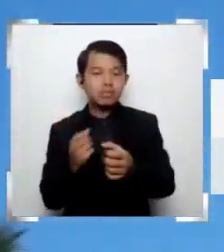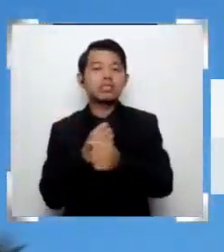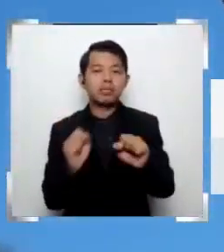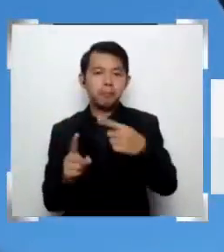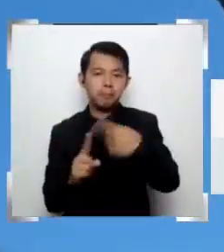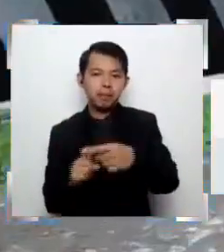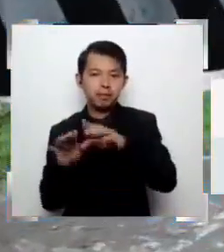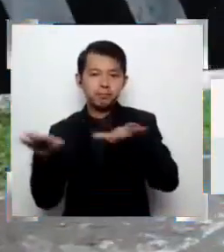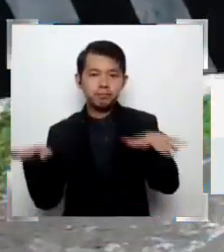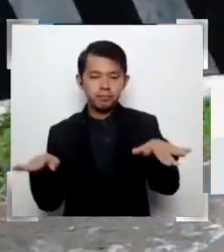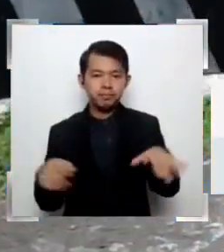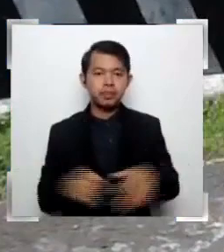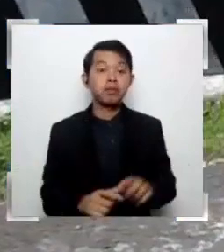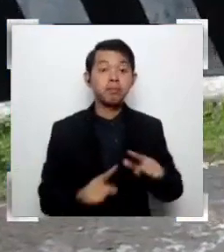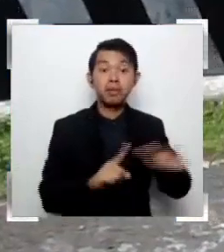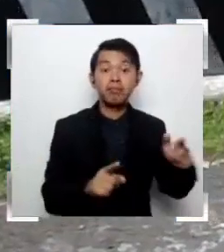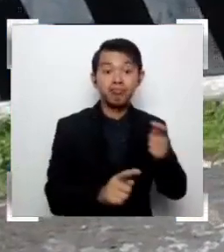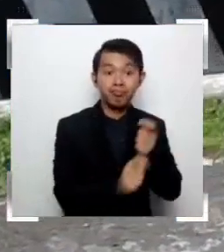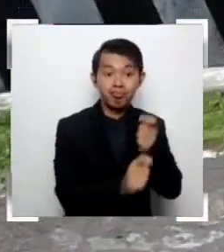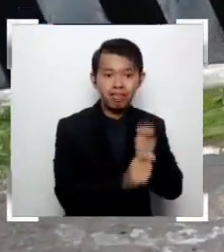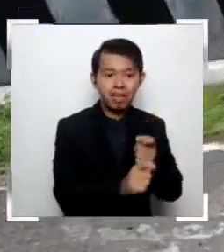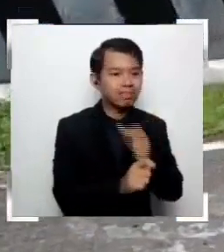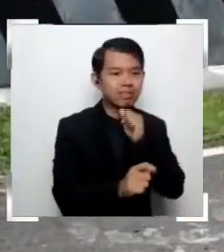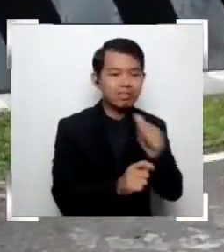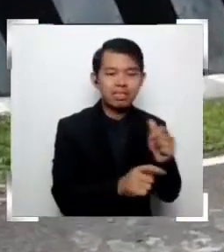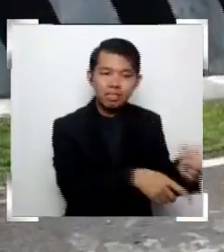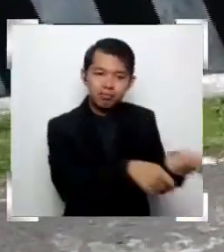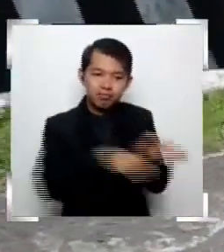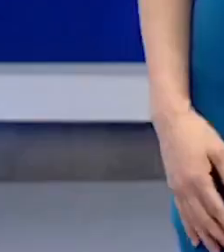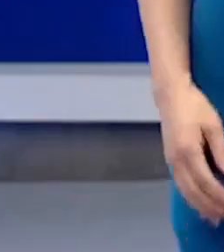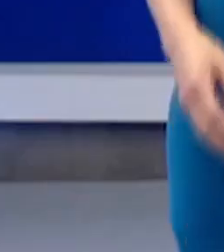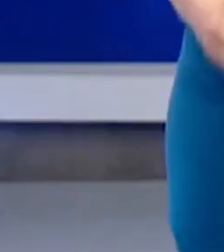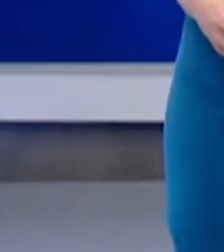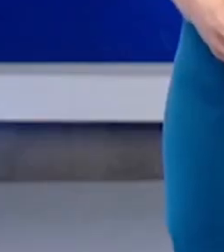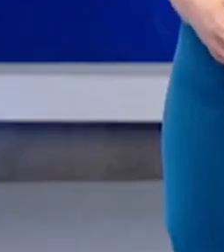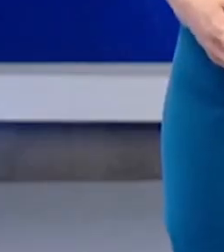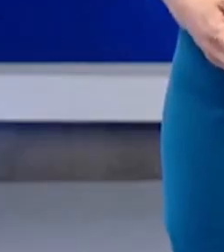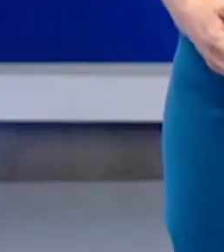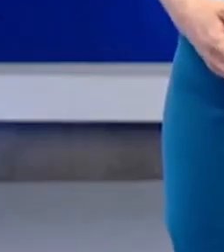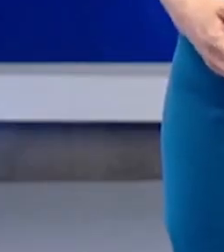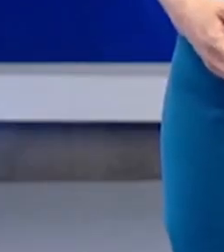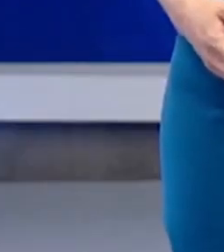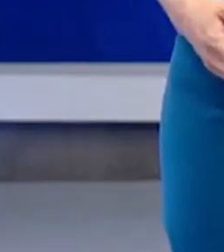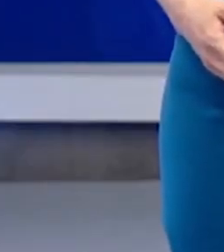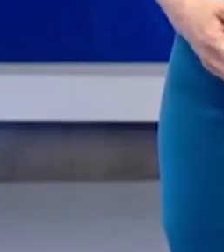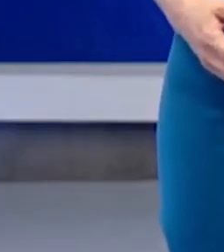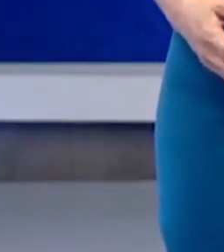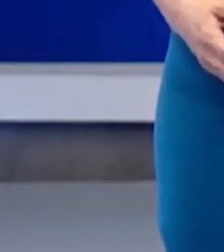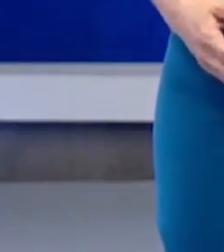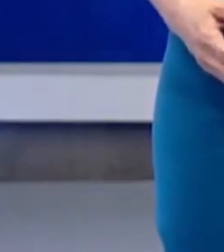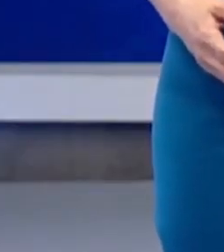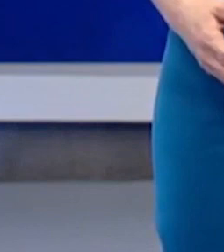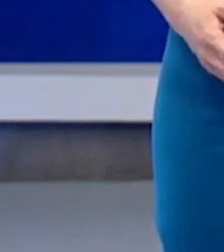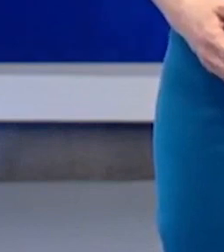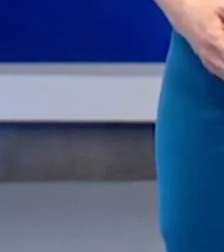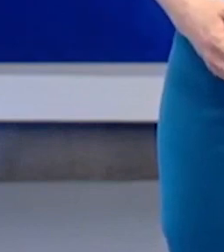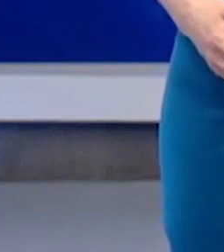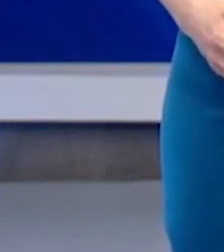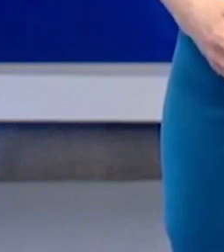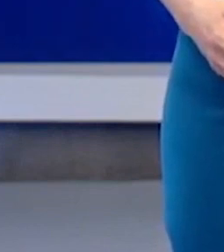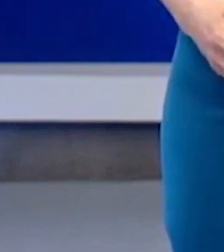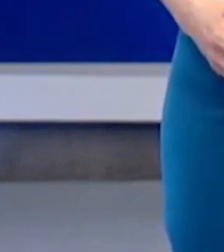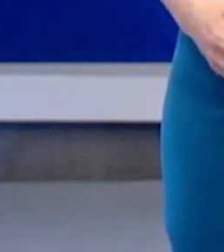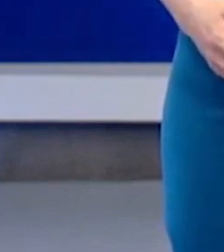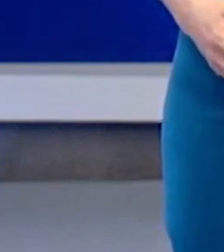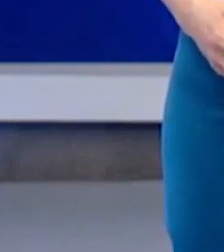ang truck at patuloy ang investigasyon. Mga kapuso, sama-sama tayong maging saksi.